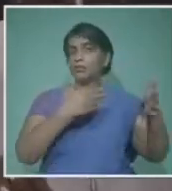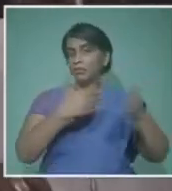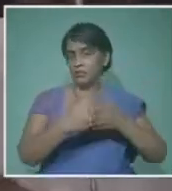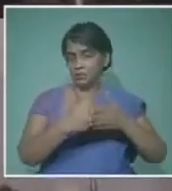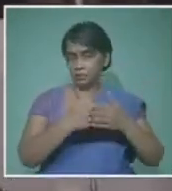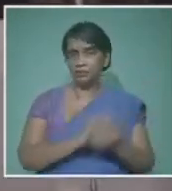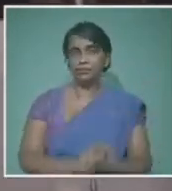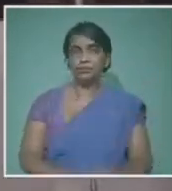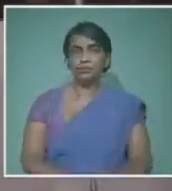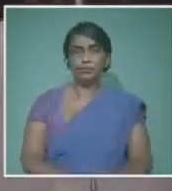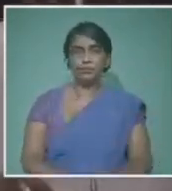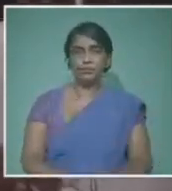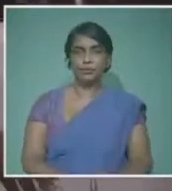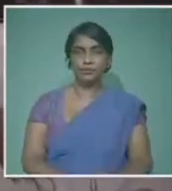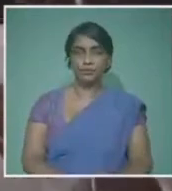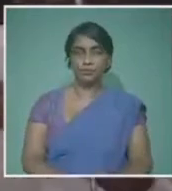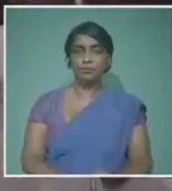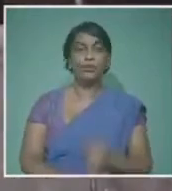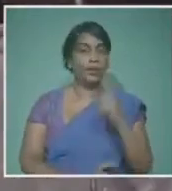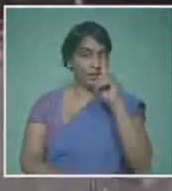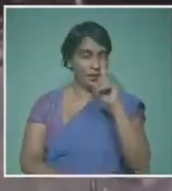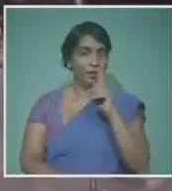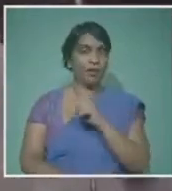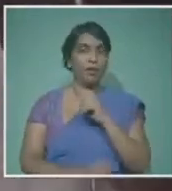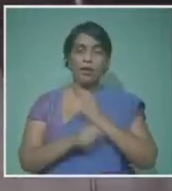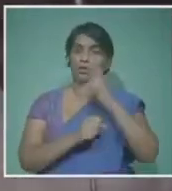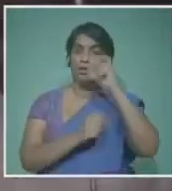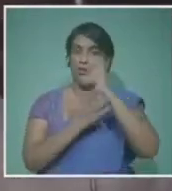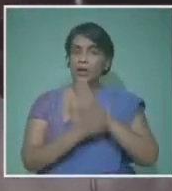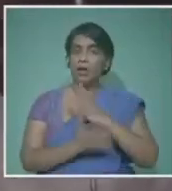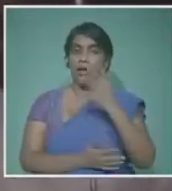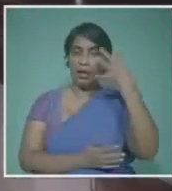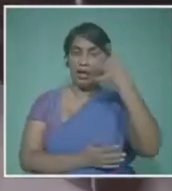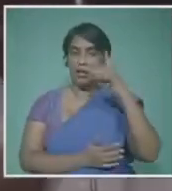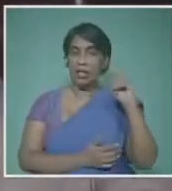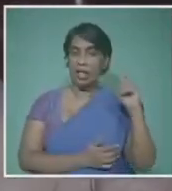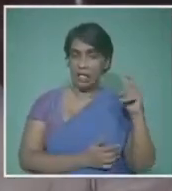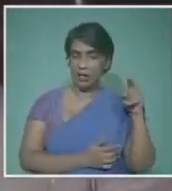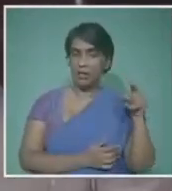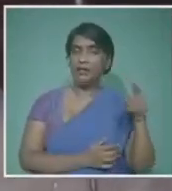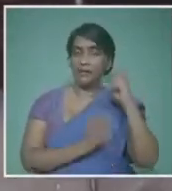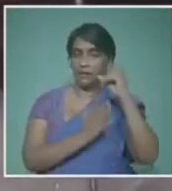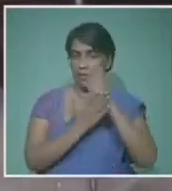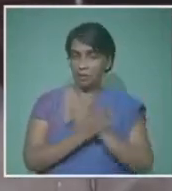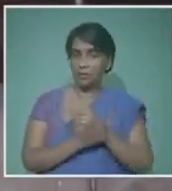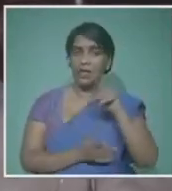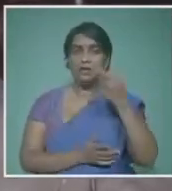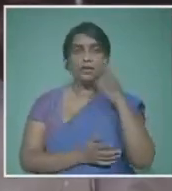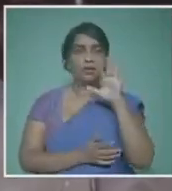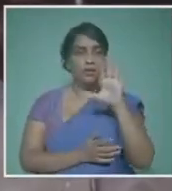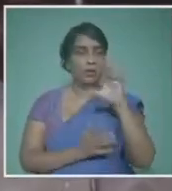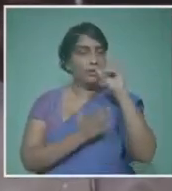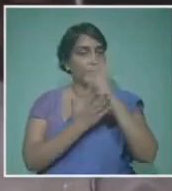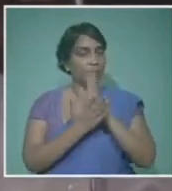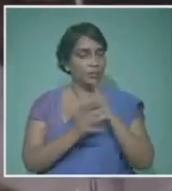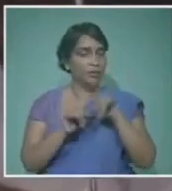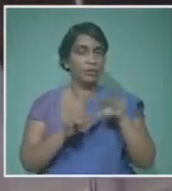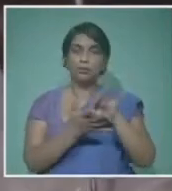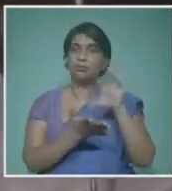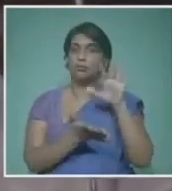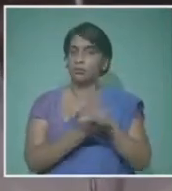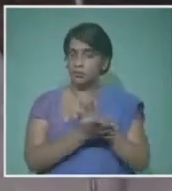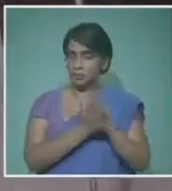කරන්නම්. 1 ආන්ක ව්‍යවස්ථාවේ 4 ඈ ව්‍යවස්ථාව සහ 105 ව්‍යවස්ථාව අනුව පිහිටුවන ලද ආයතන